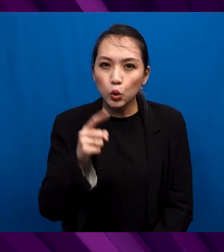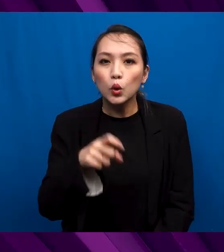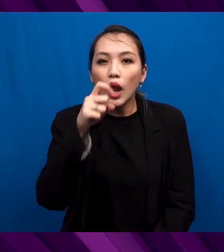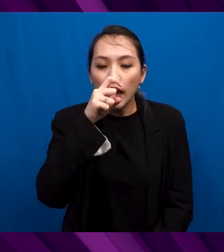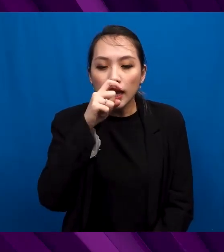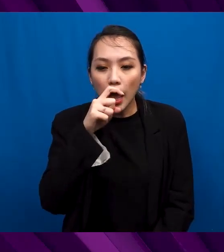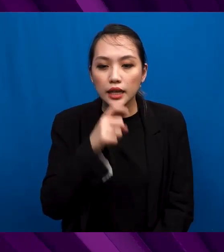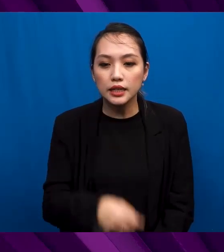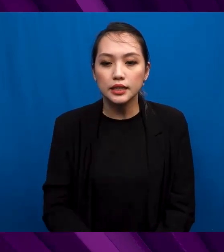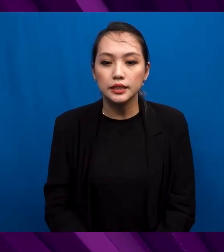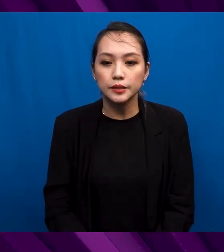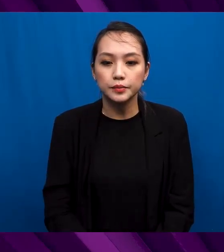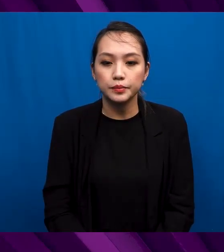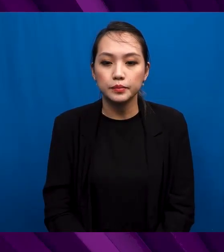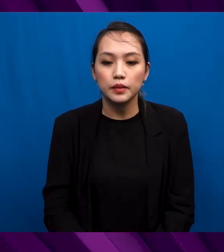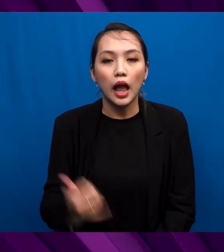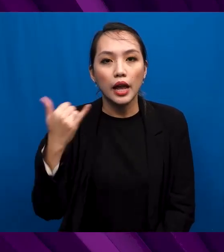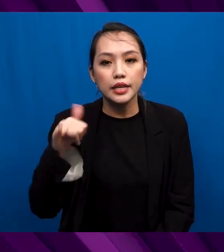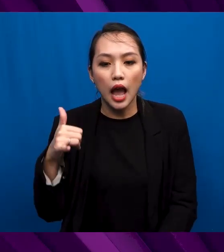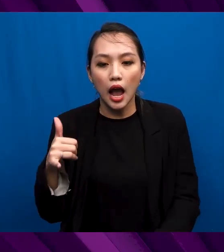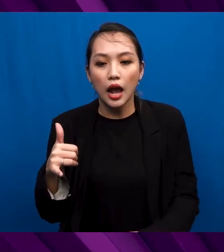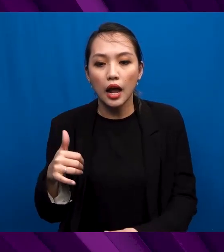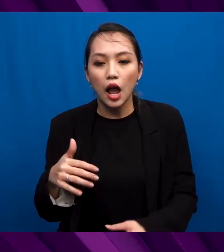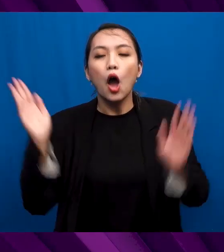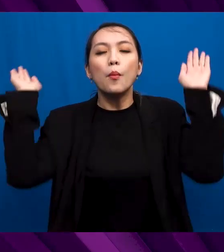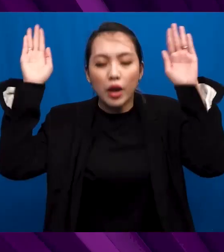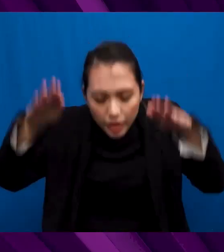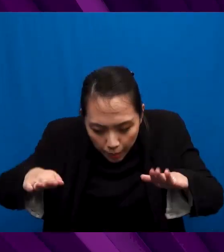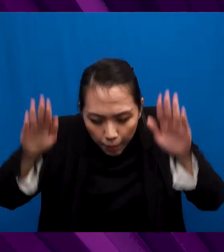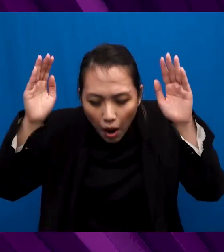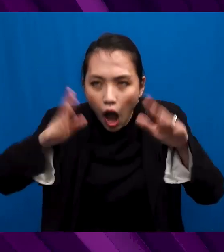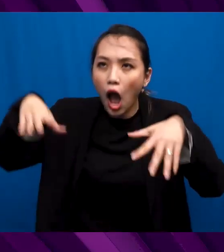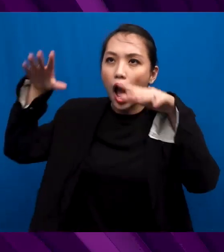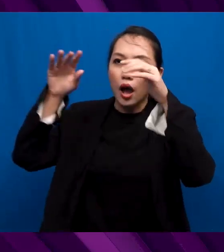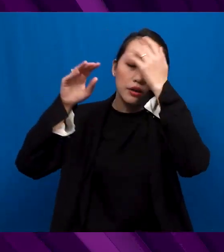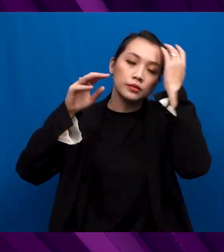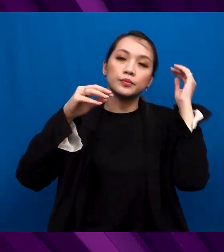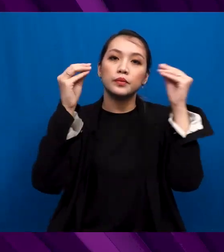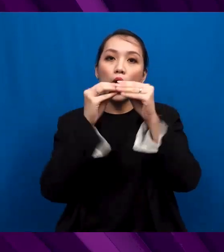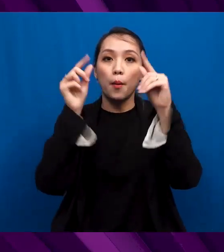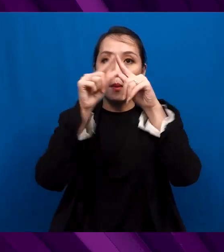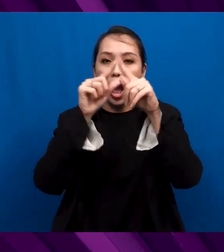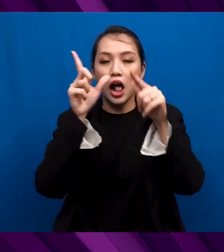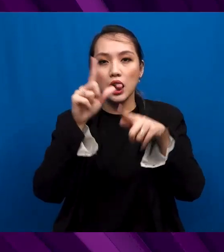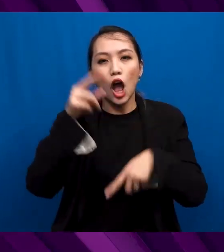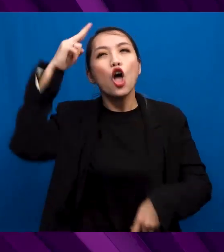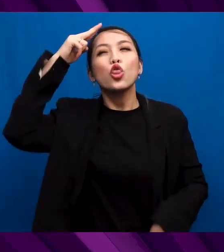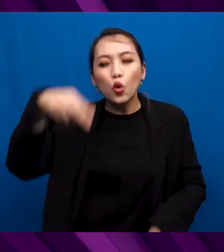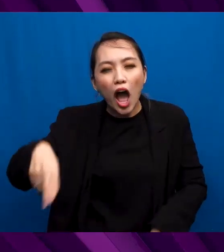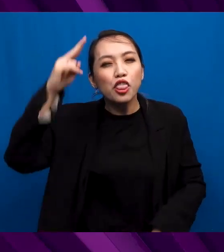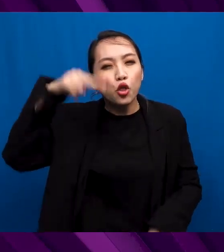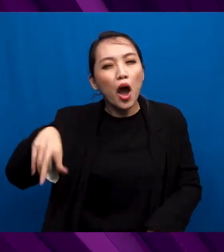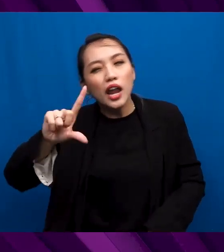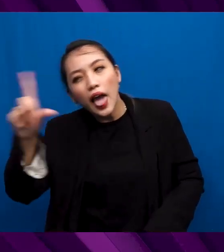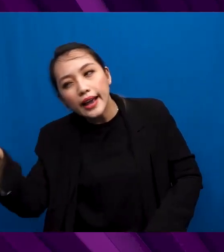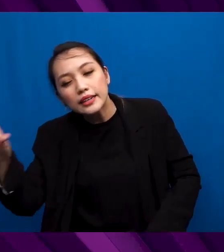terjerat, seorang pria Yahudi yang terjerat dengan dosa menyembah Baal Peor. Dia bawa cewek lagi, bawa wanita pergi ke rumahnya, kenalin